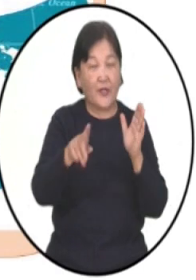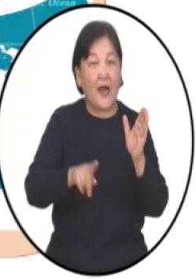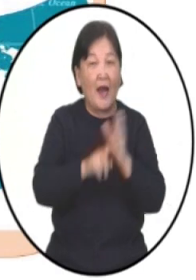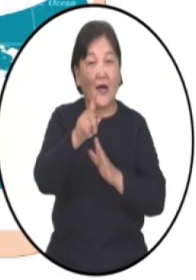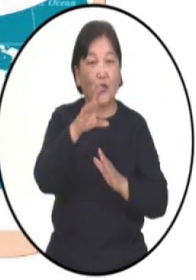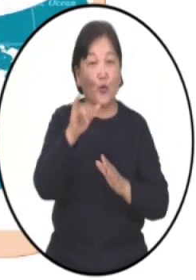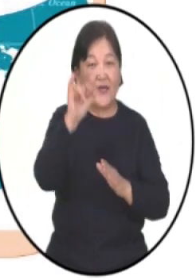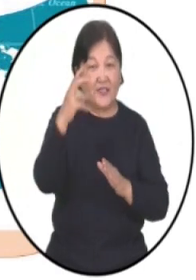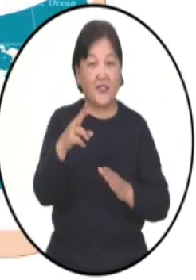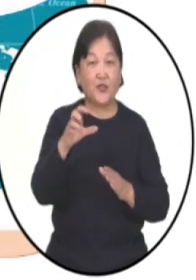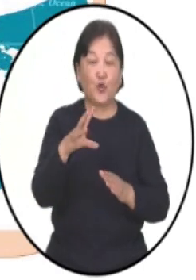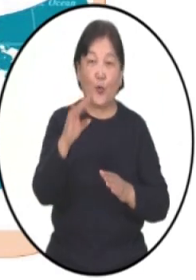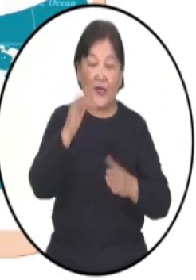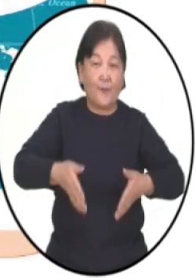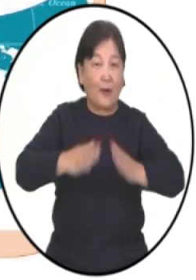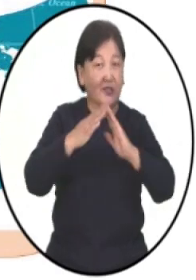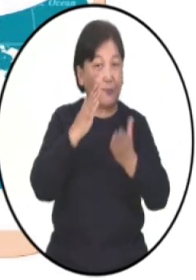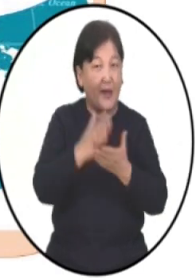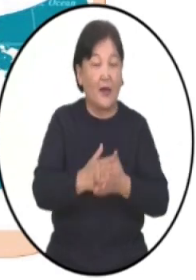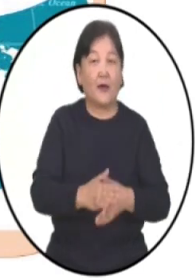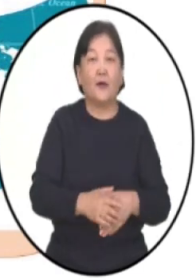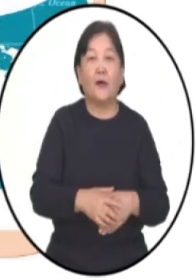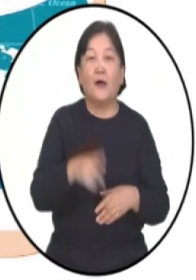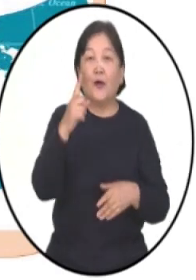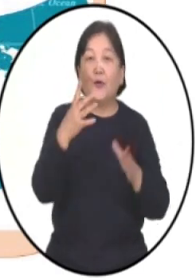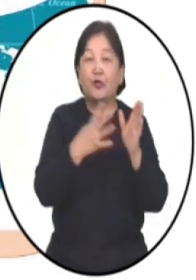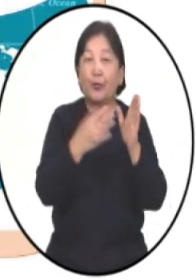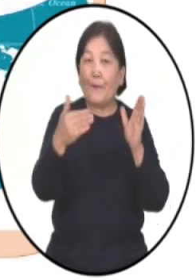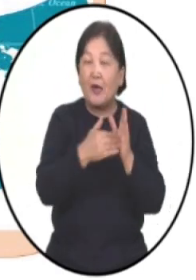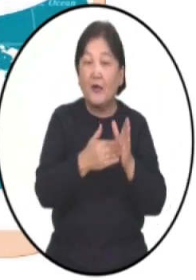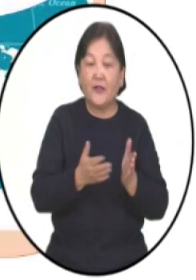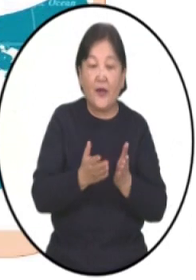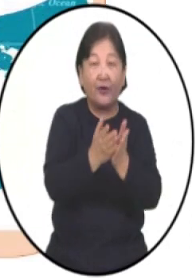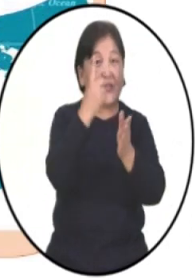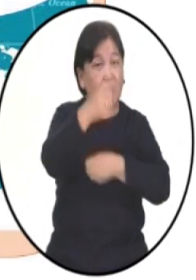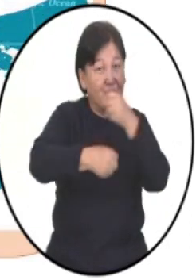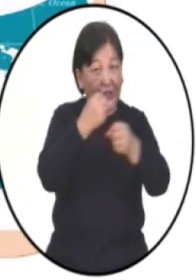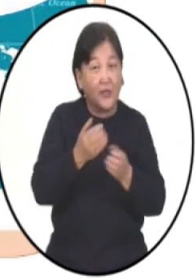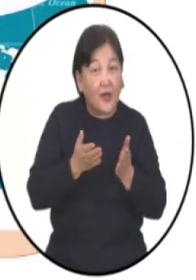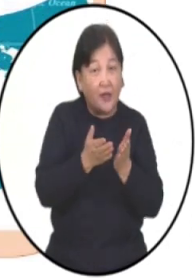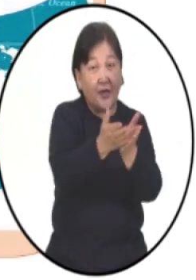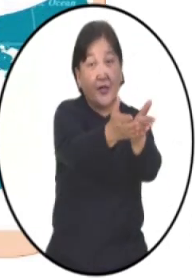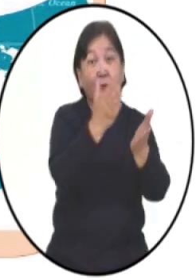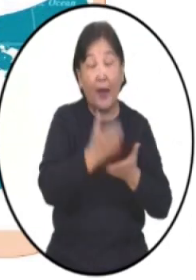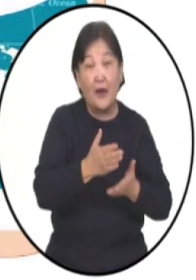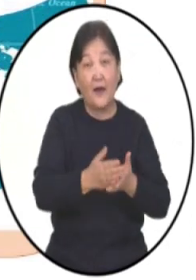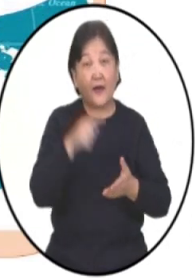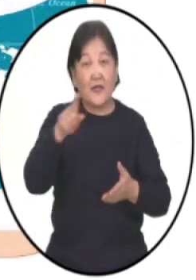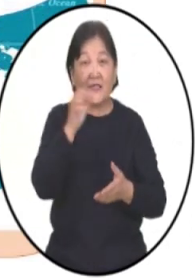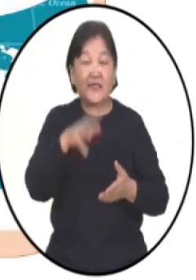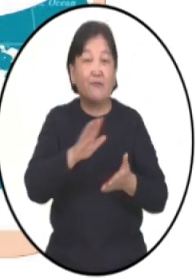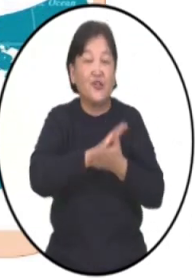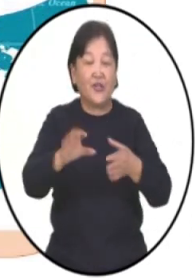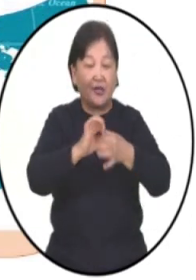жил дунджаар 18,000 усан тээвэр буюу усан онгоц зорчдөг. За тэгэхээр энэ дээрээс энэ зам шинээр